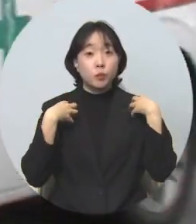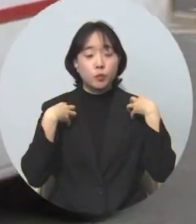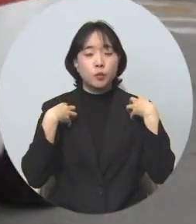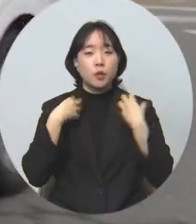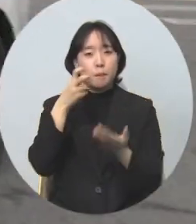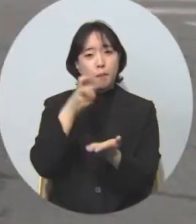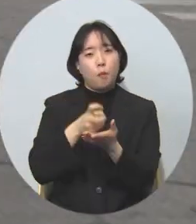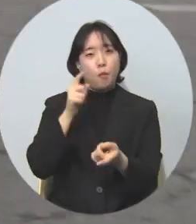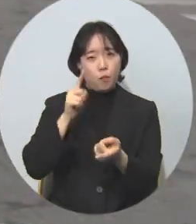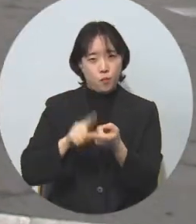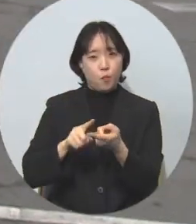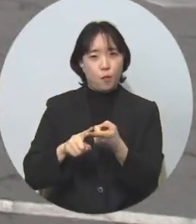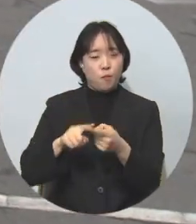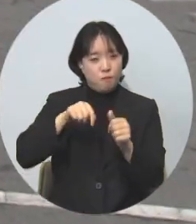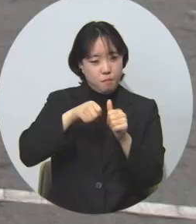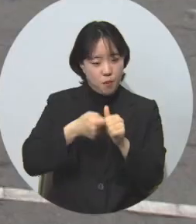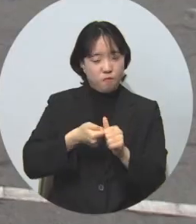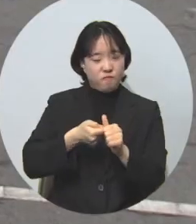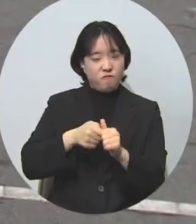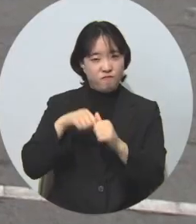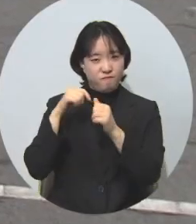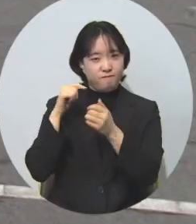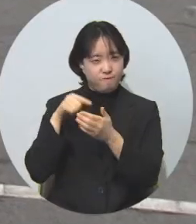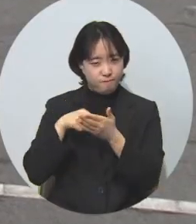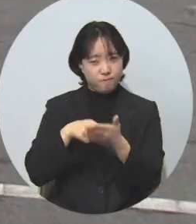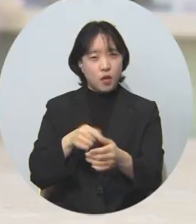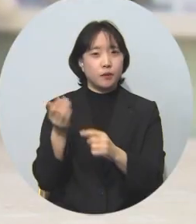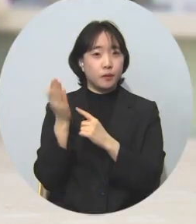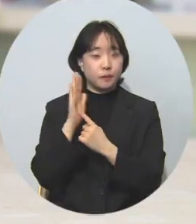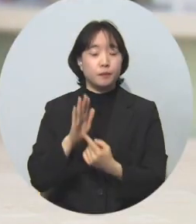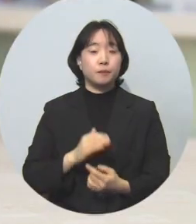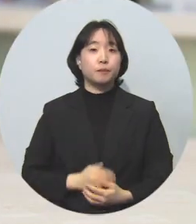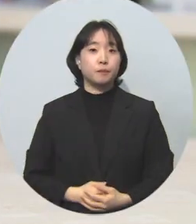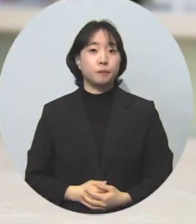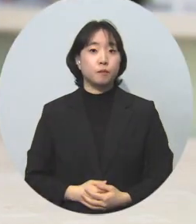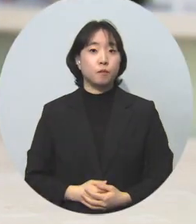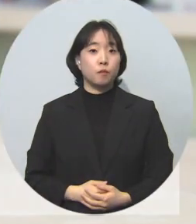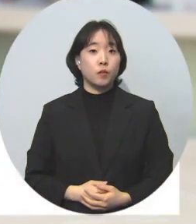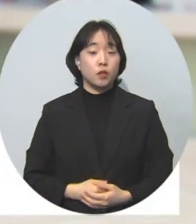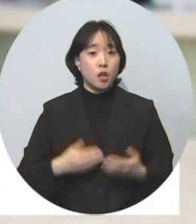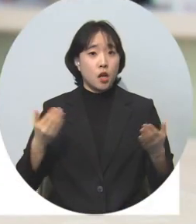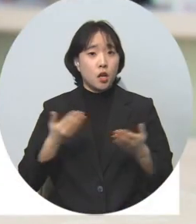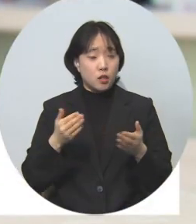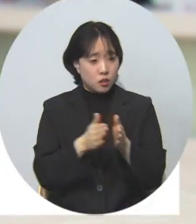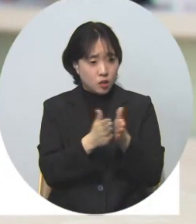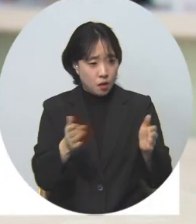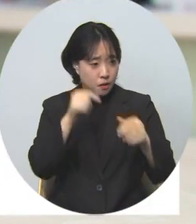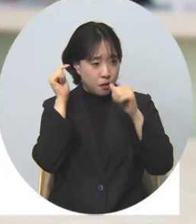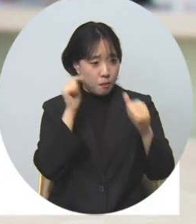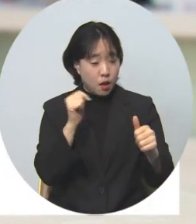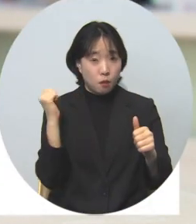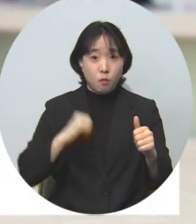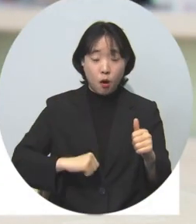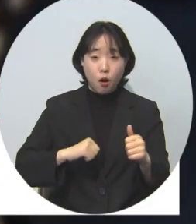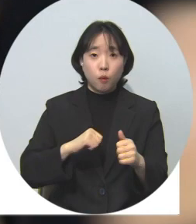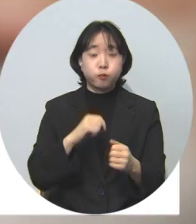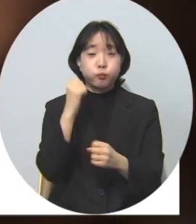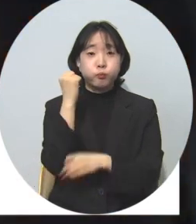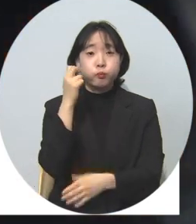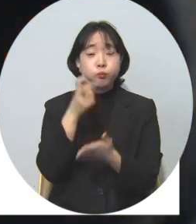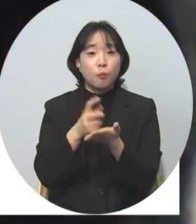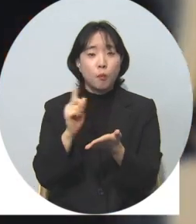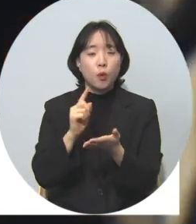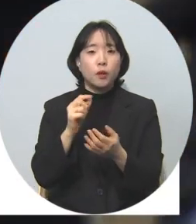법과 원칙에 따라 대응하겠다고 밝혔습니다 정부 업무개시 명령을 위반하면 최소 3개월 면허정지